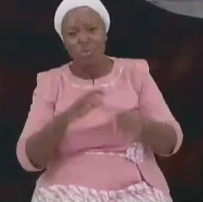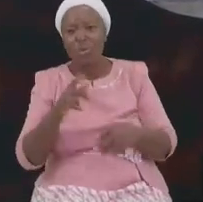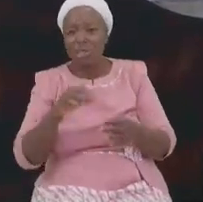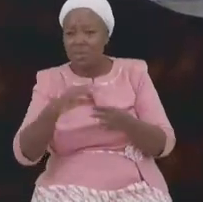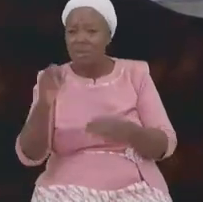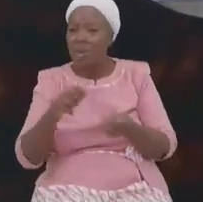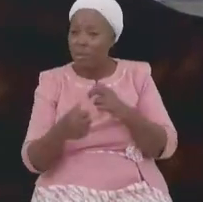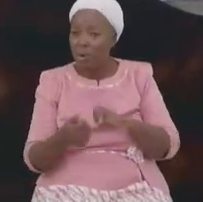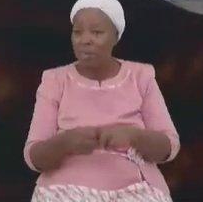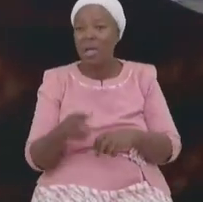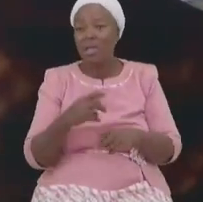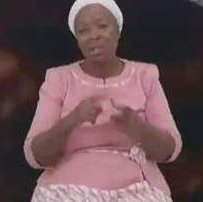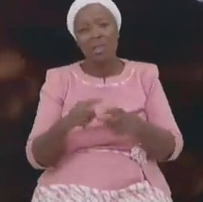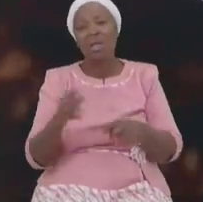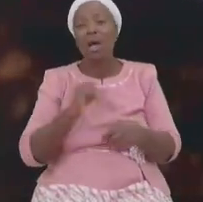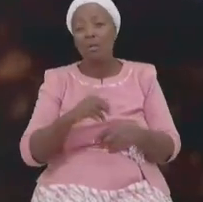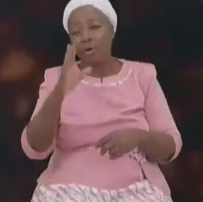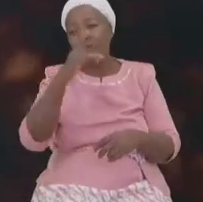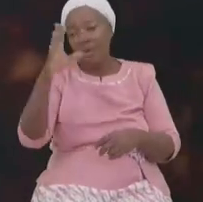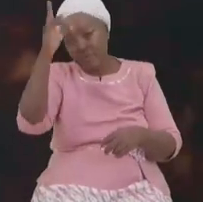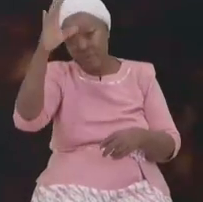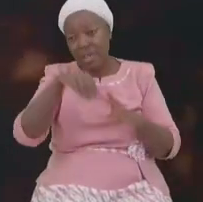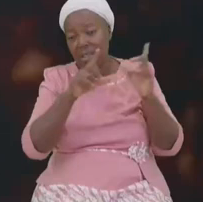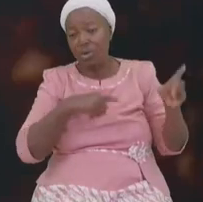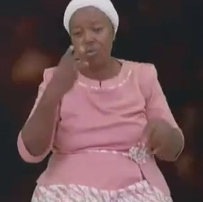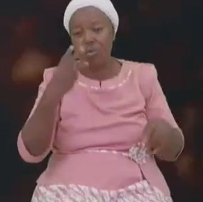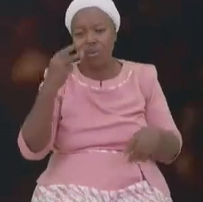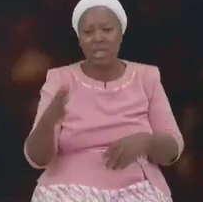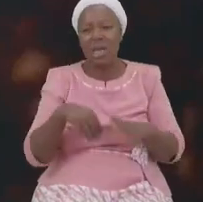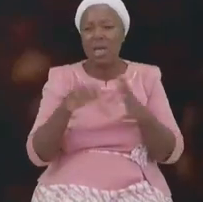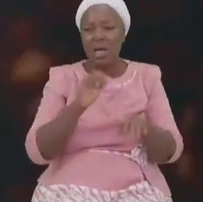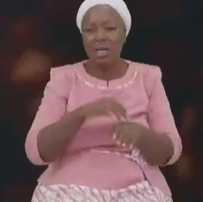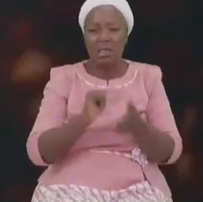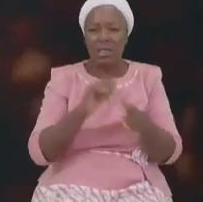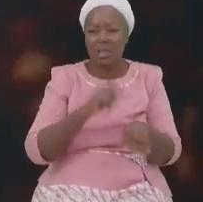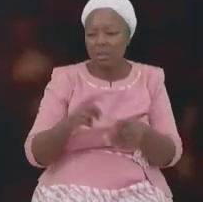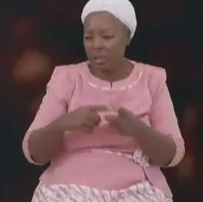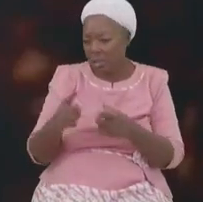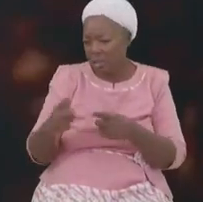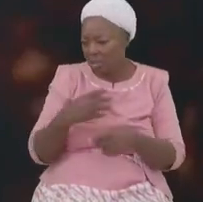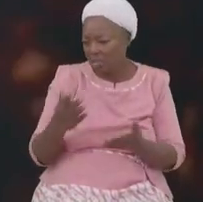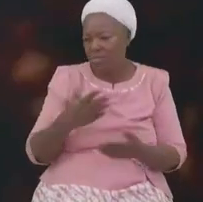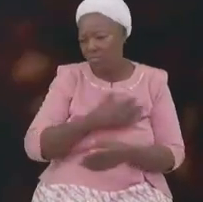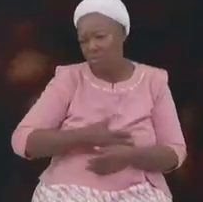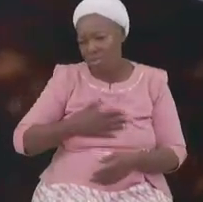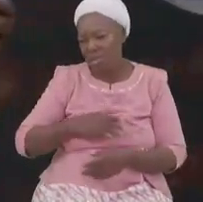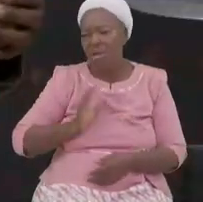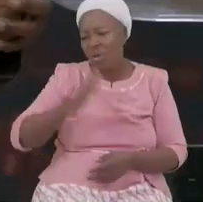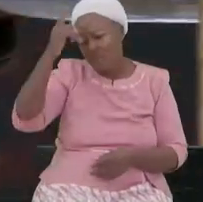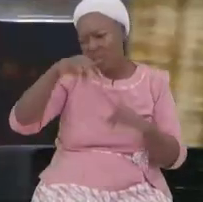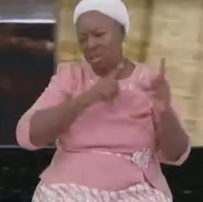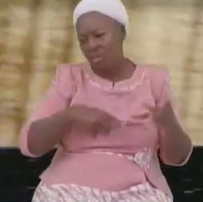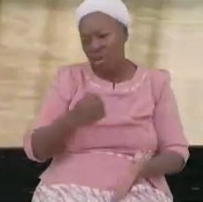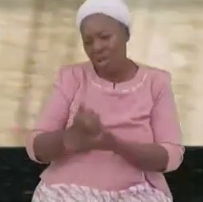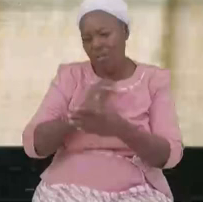en Afrique du Sud à l'époque. Alors, ils m'ont appelé pour dire, voici ces jumeaux-là, ont tel problème. On était en train